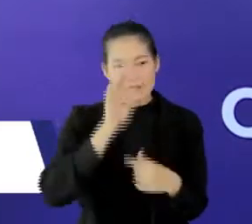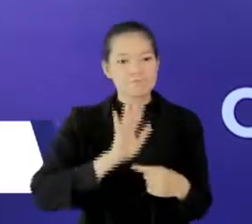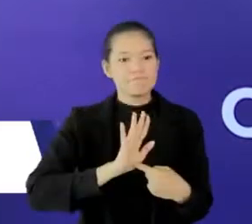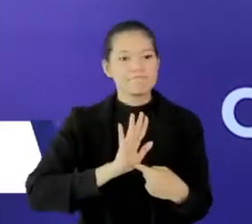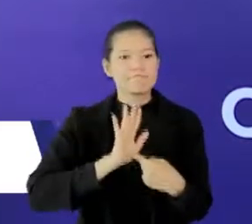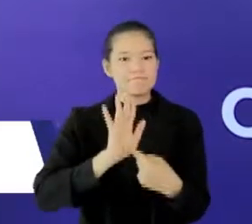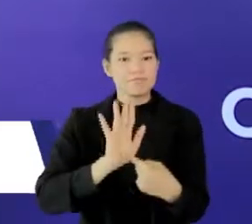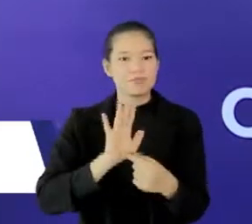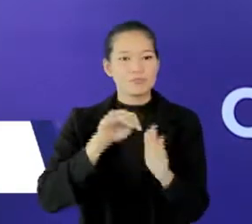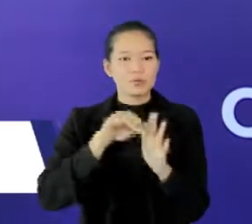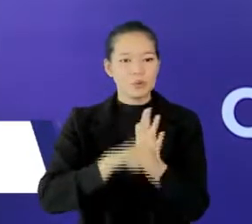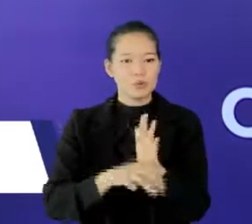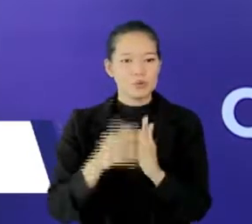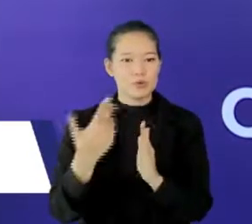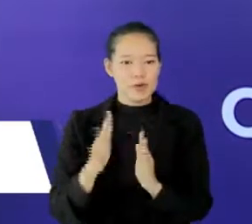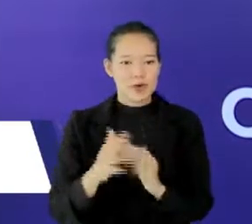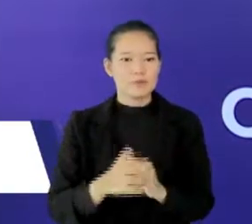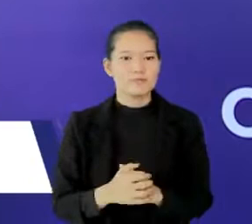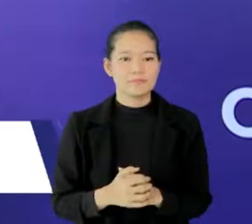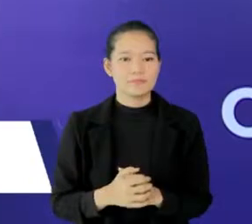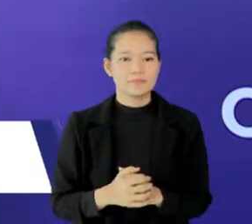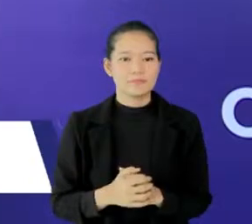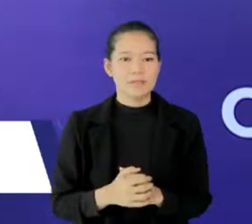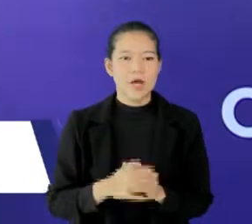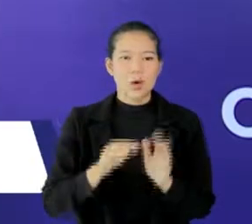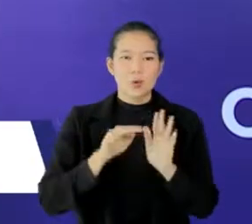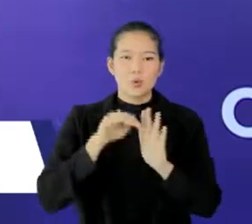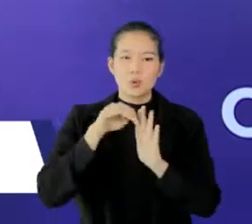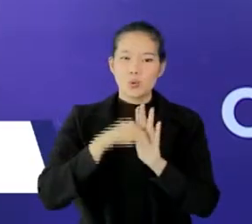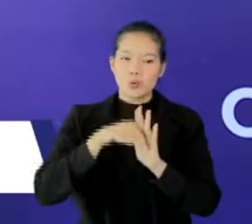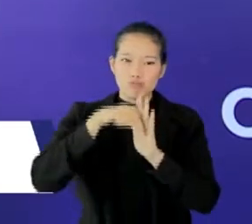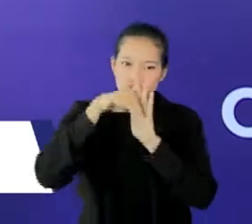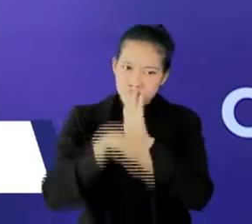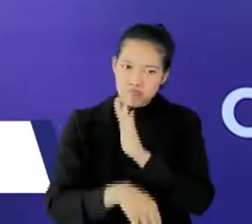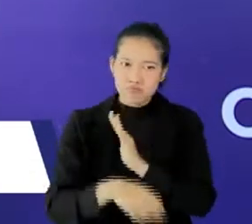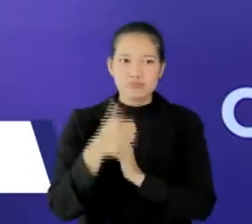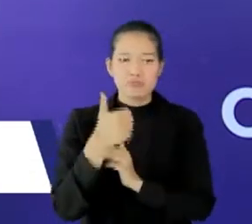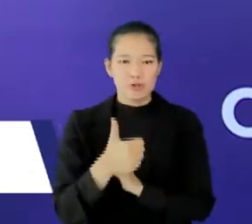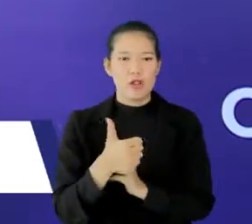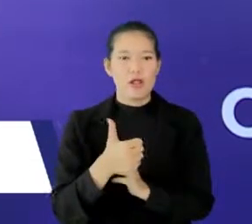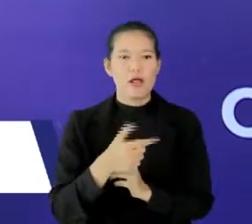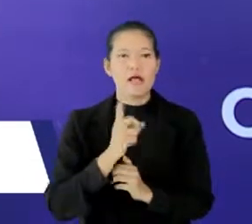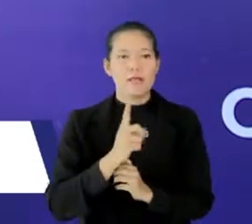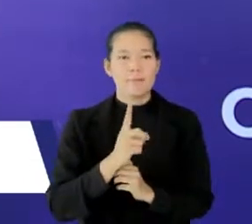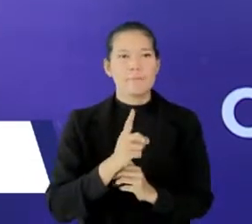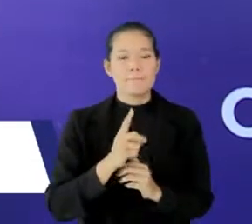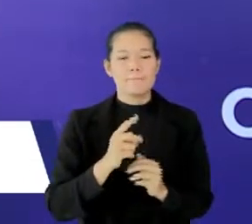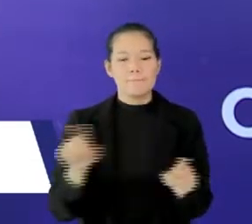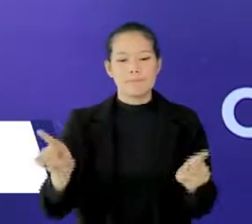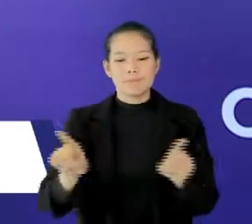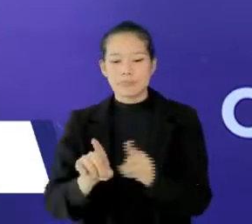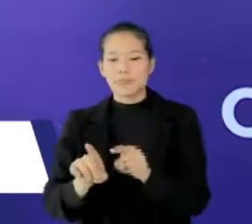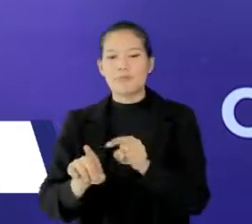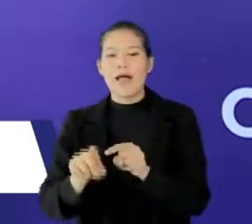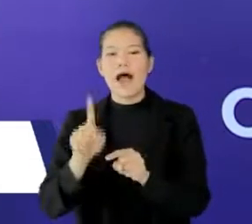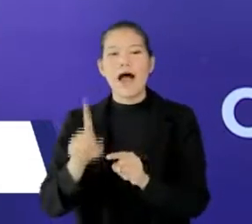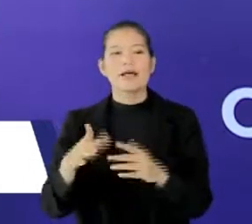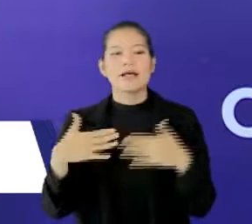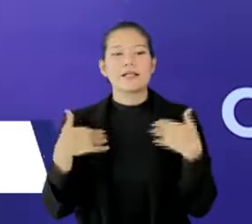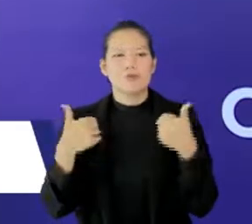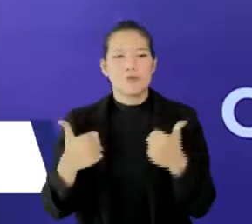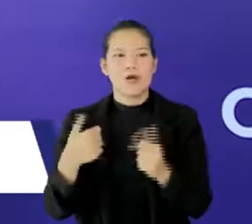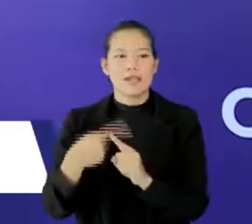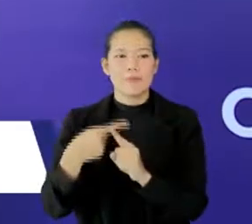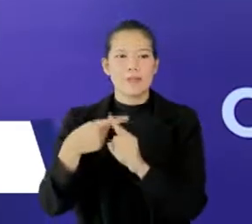menunjukkan penurunan. Penurunan ini juga signifikan, ini dibarengi juga dengan tingkat kesembuhan juga sudah semakin